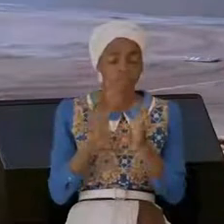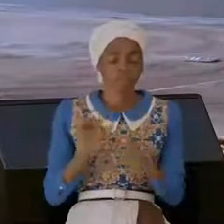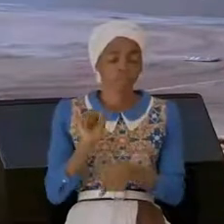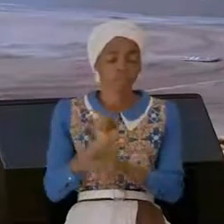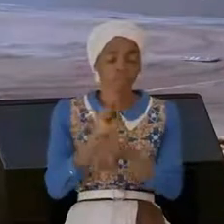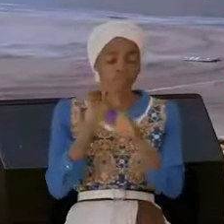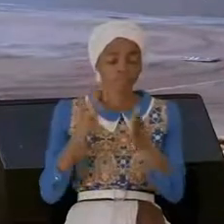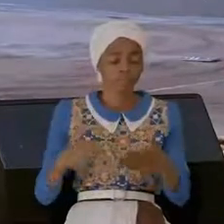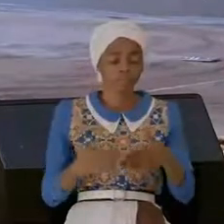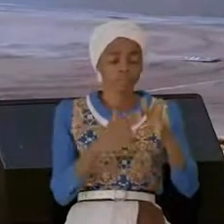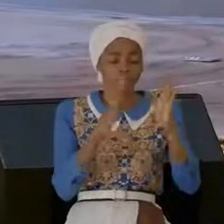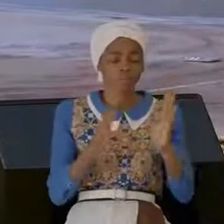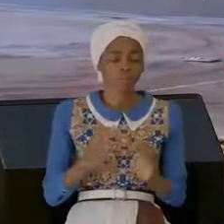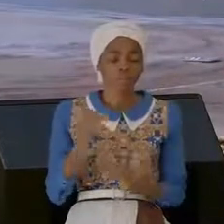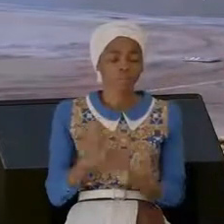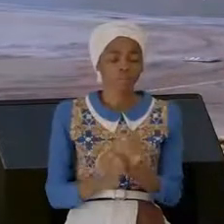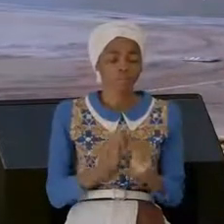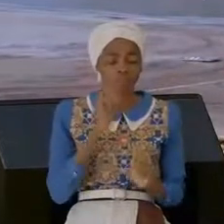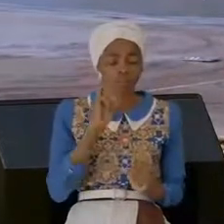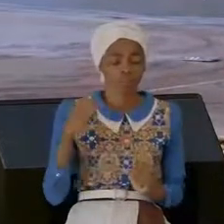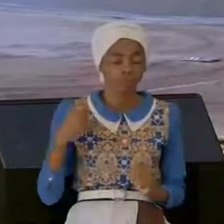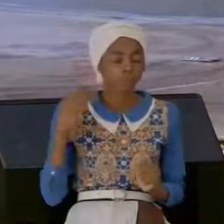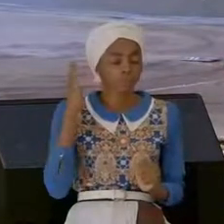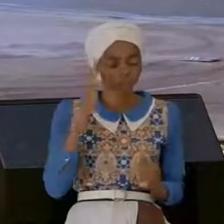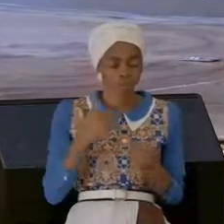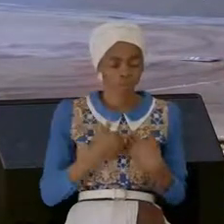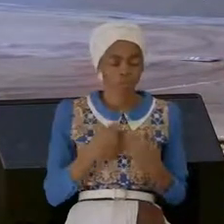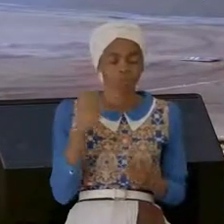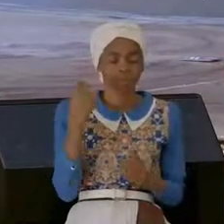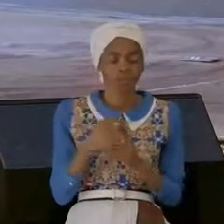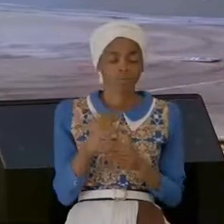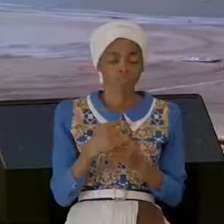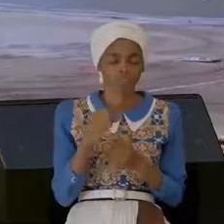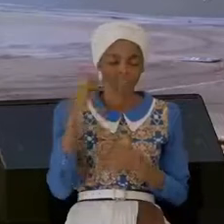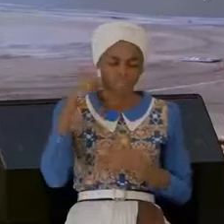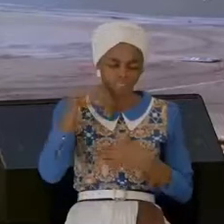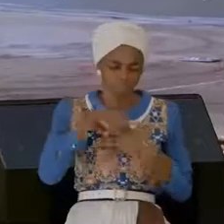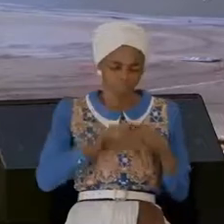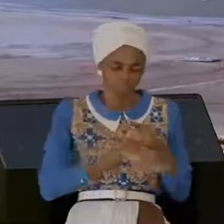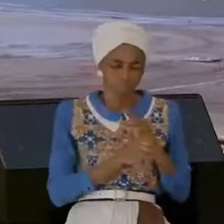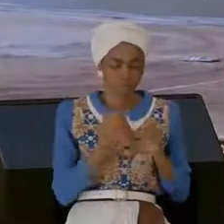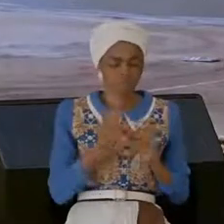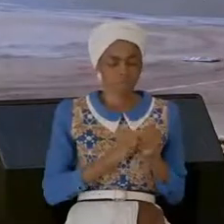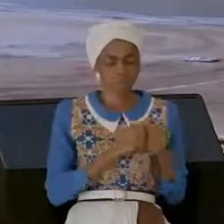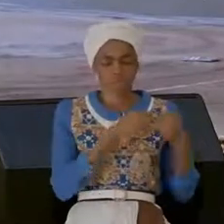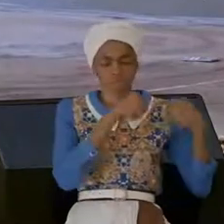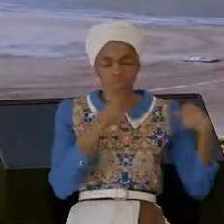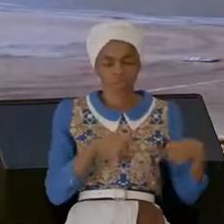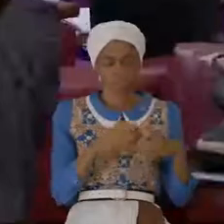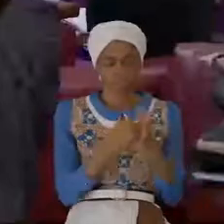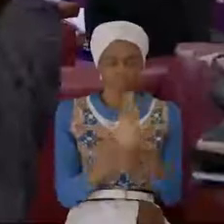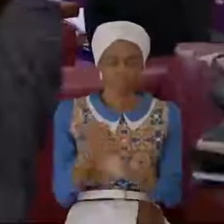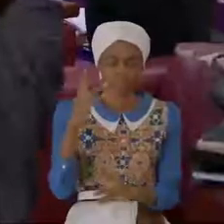les dirigeants, partout, tout le monde, que nous ayons la parole dans notre cœur au nom